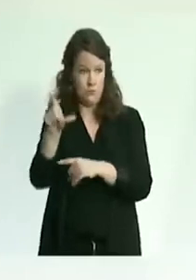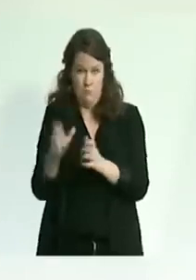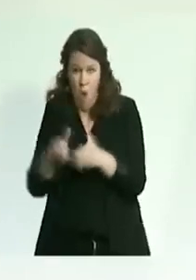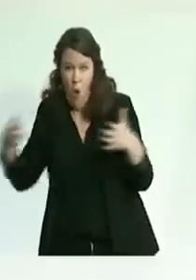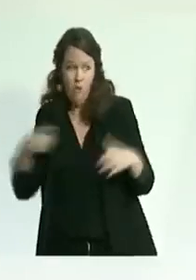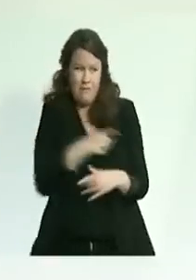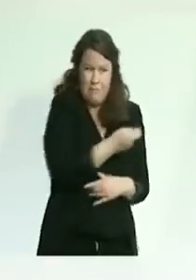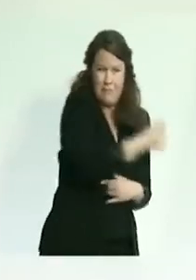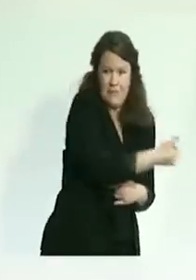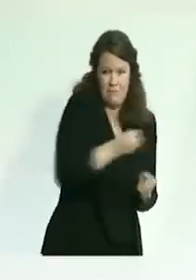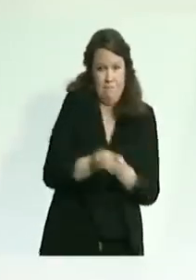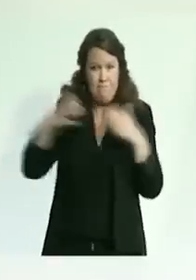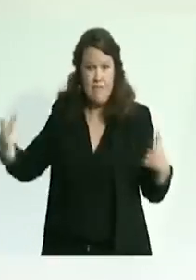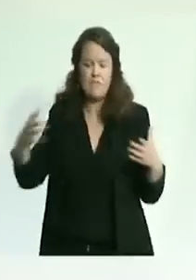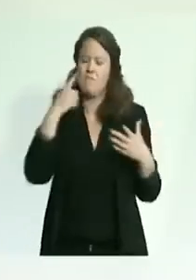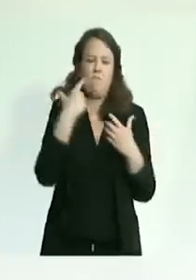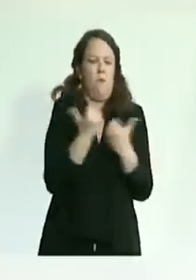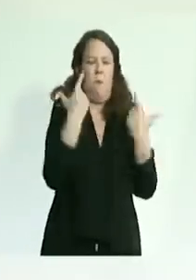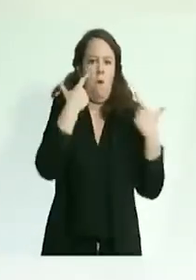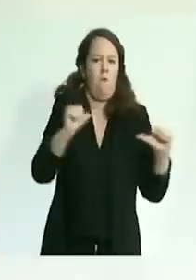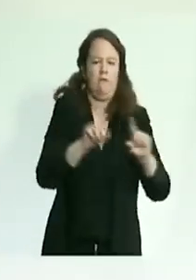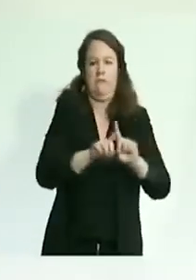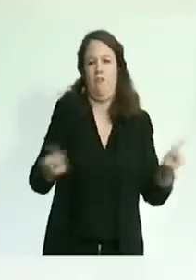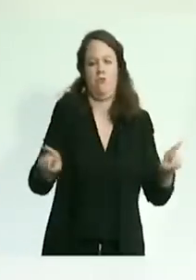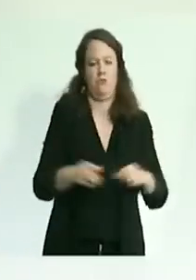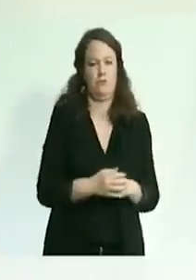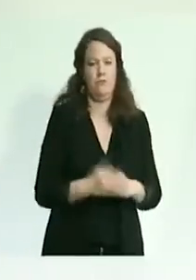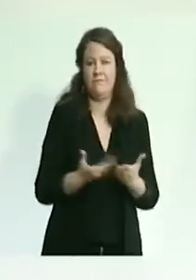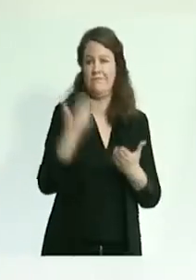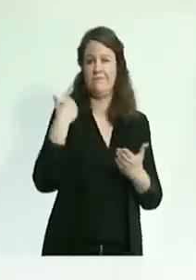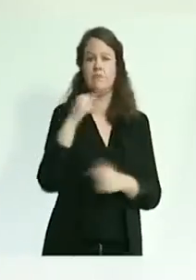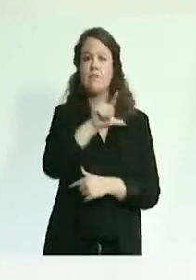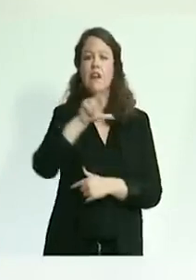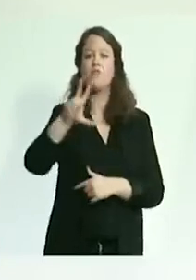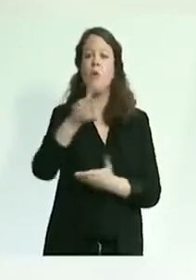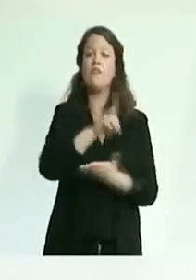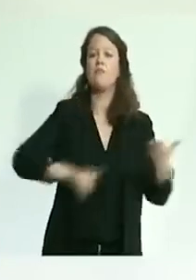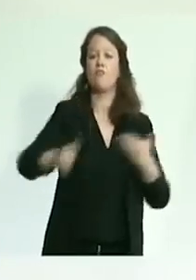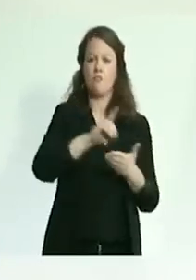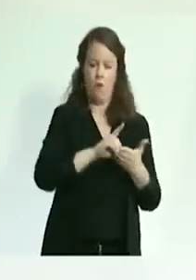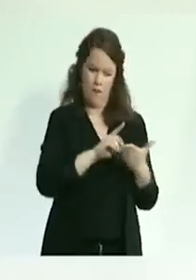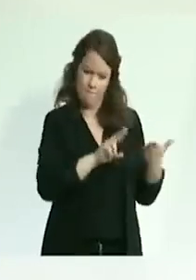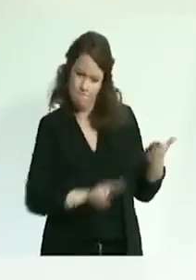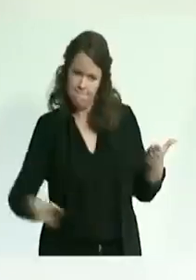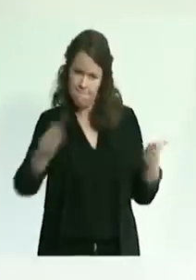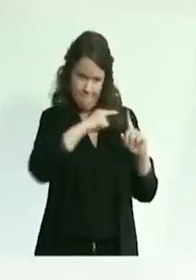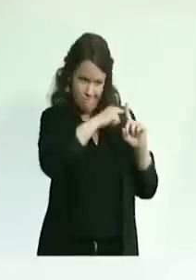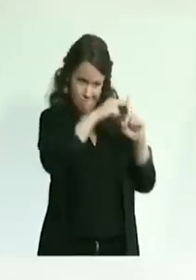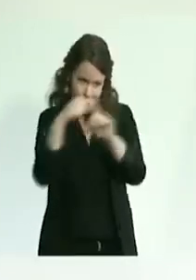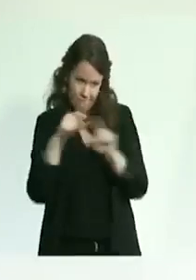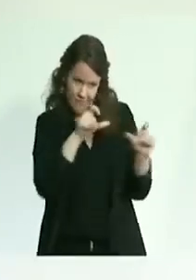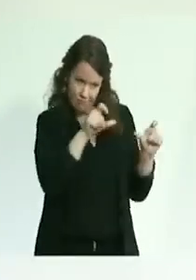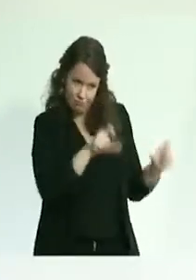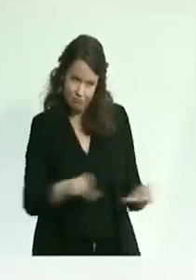depuis le 4 mars, 23 départements ont été placés progressivement en surveillance renforcée. Dans ces départements, la